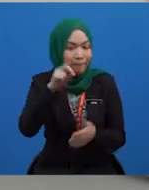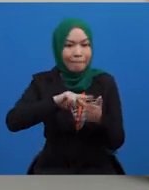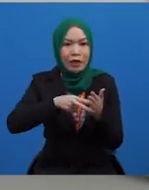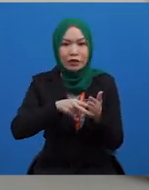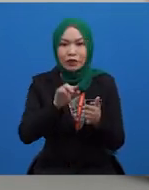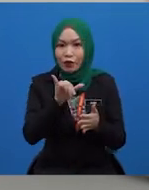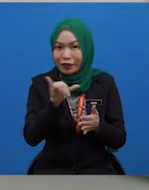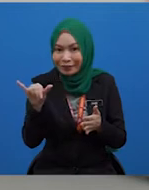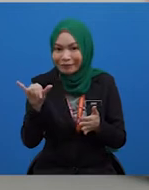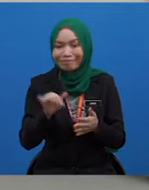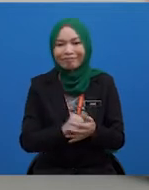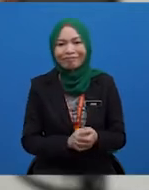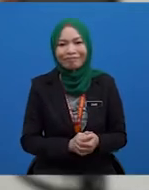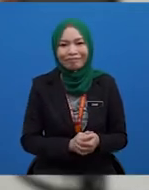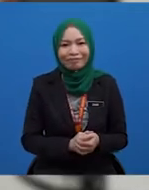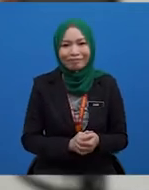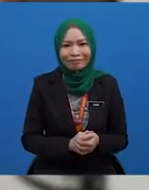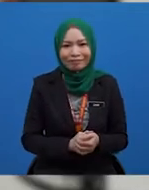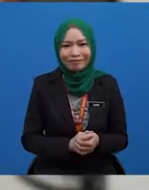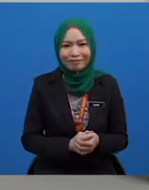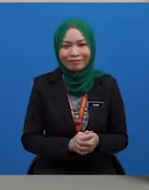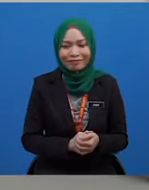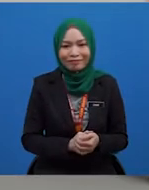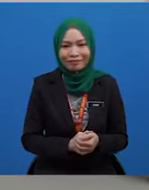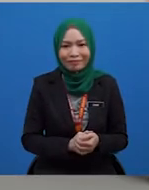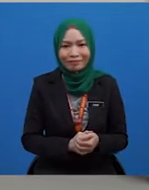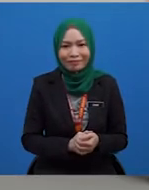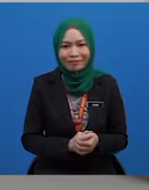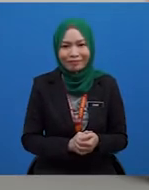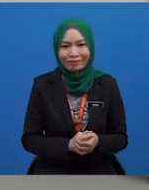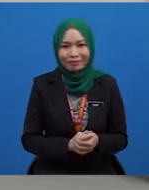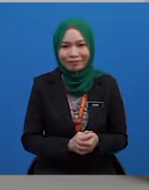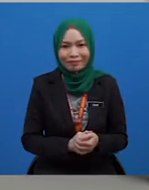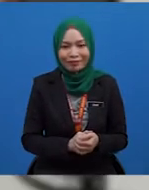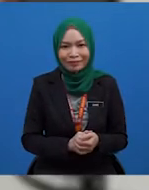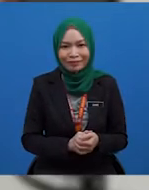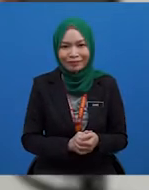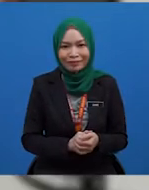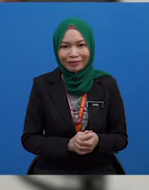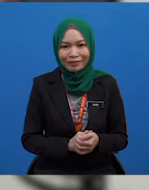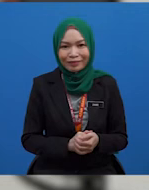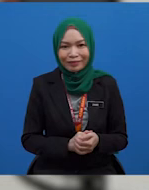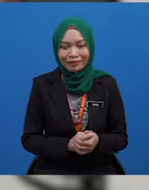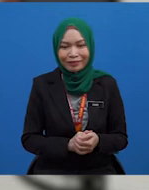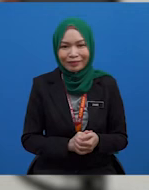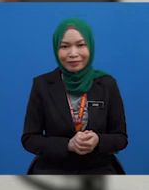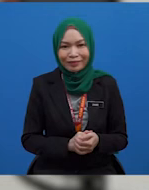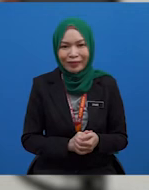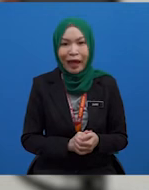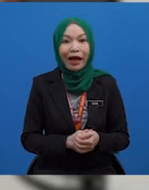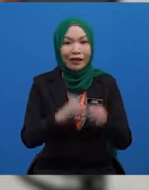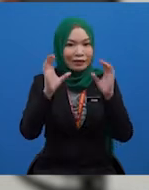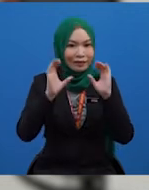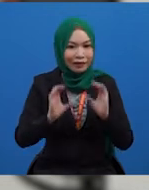perkataan psikografi. Sebenarnya, kaedah asas psikografi ini cuba untuk membahagikan